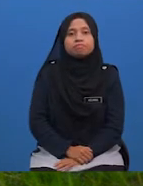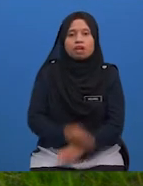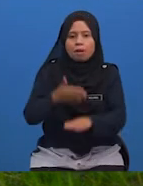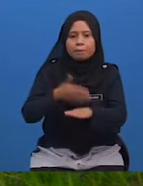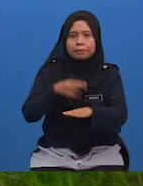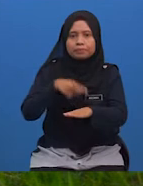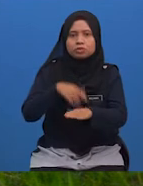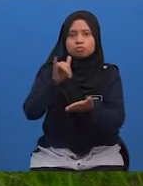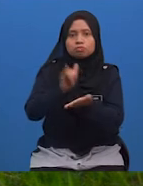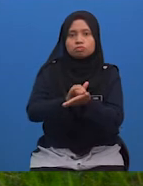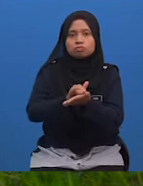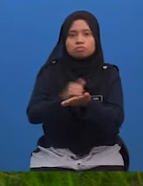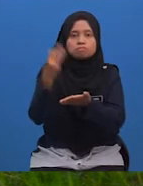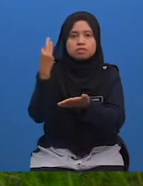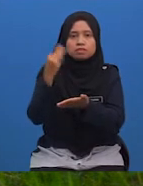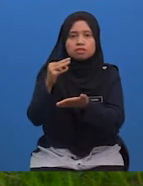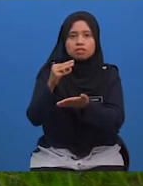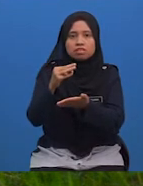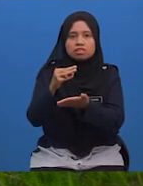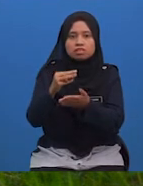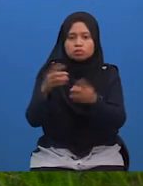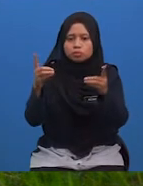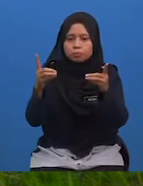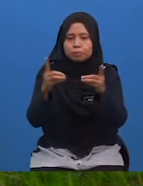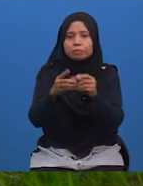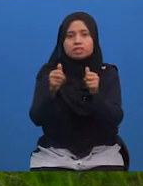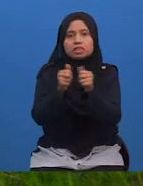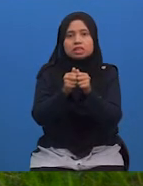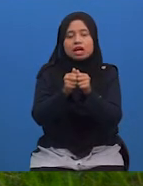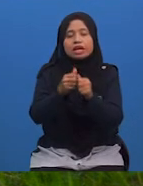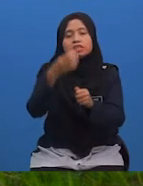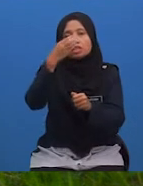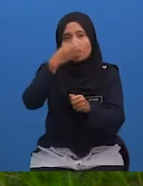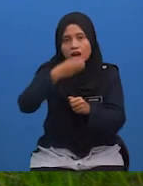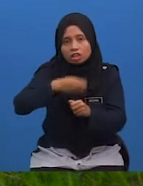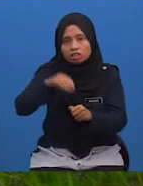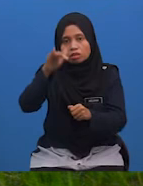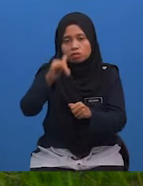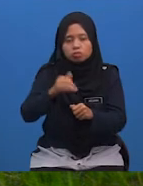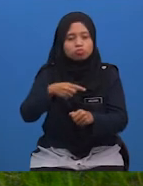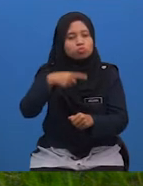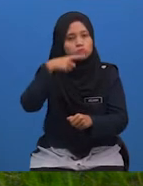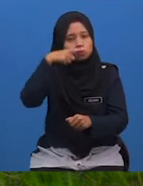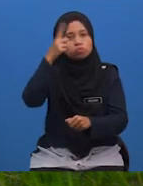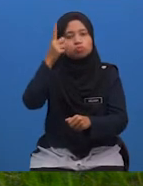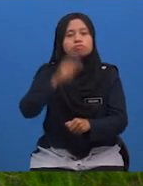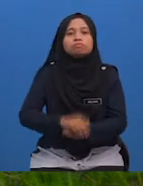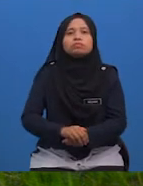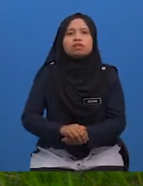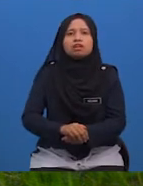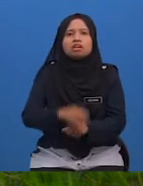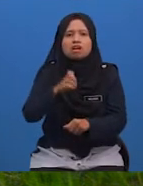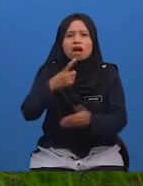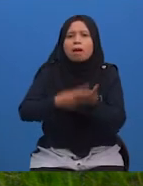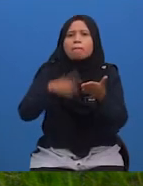Pada masa itu, mereka terserempak dengan sang gajah yang angkuh. Hei, apa